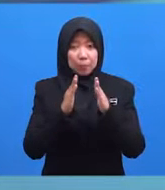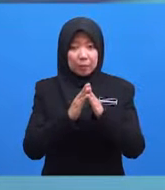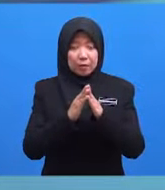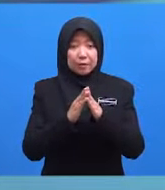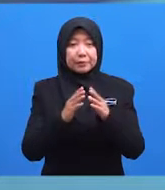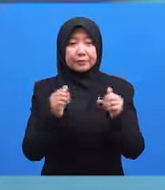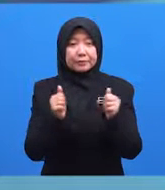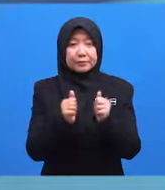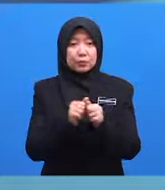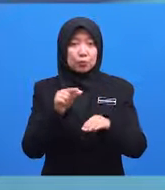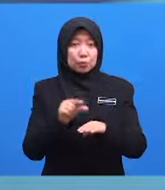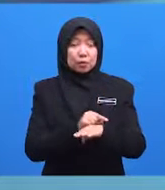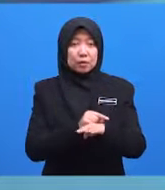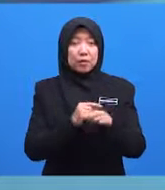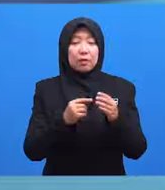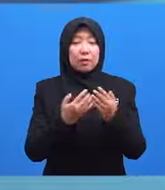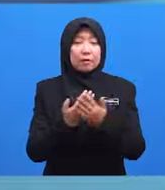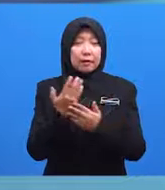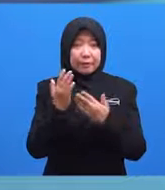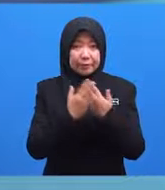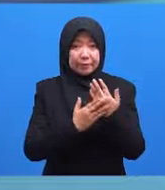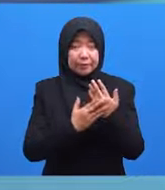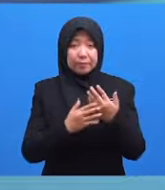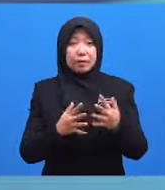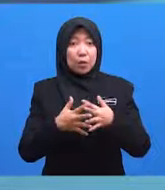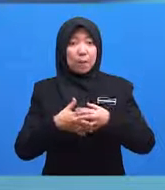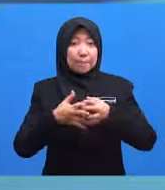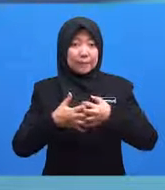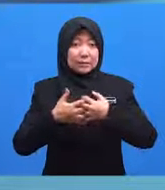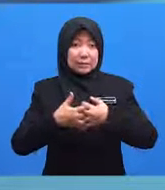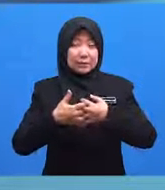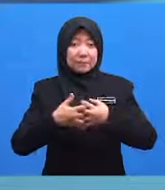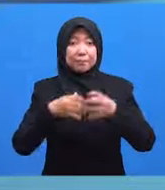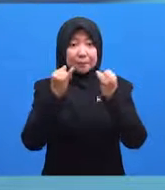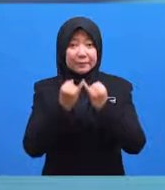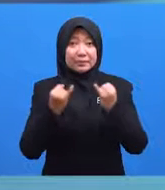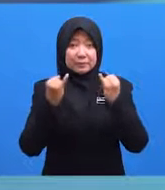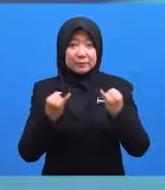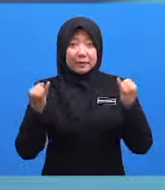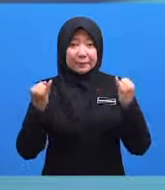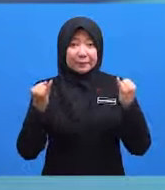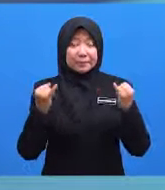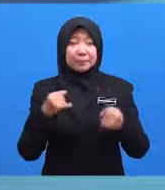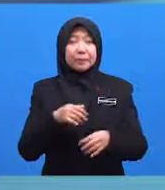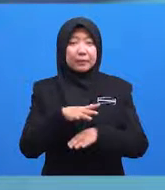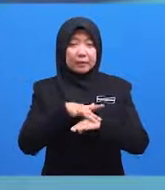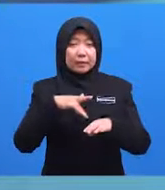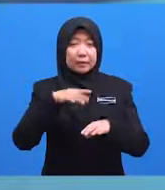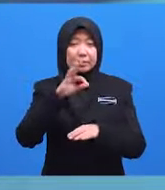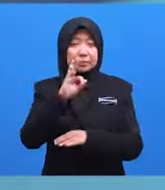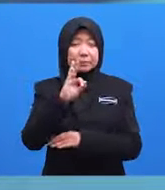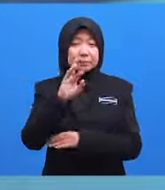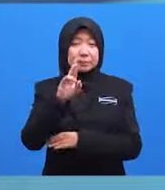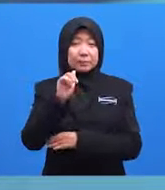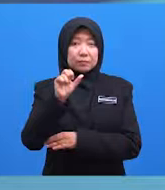tangan atau mesin membuat pasta. Pasta ini dikenali sebagai pasta fresca